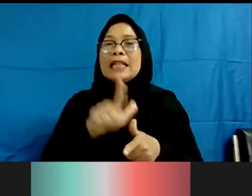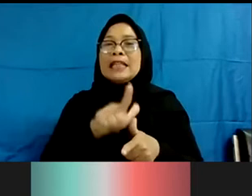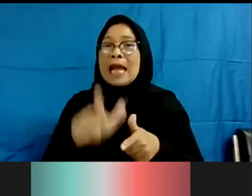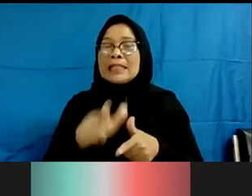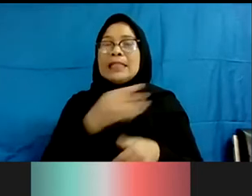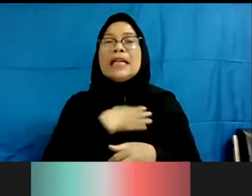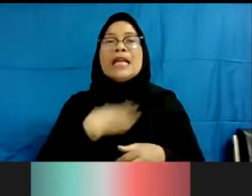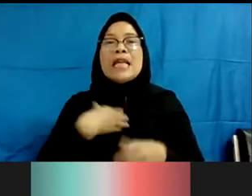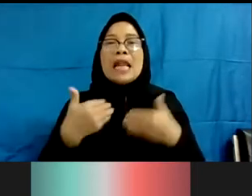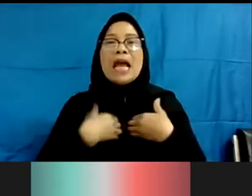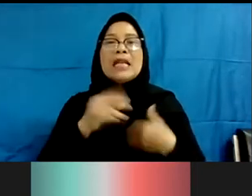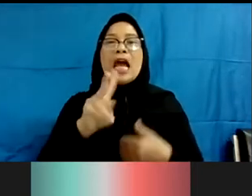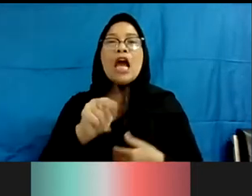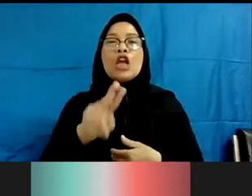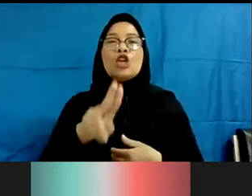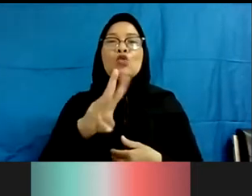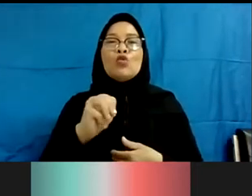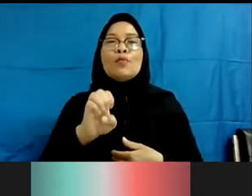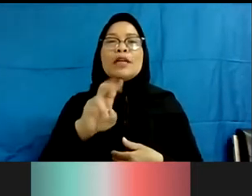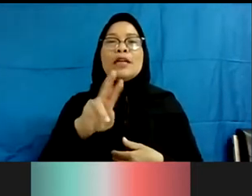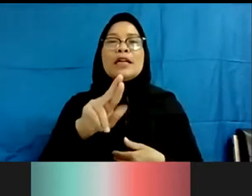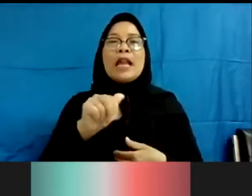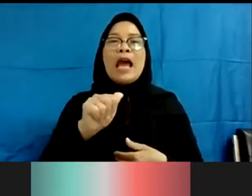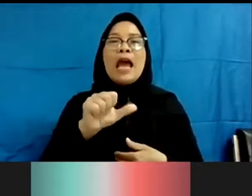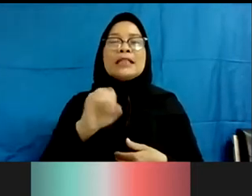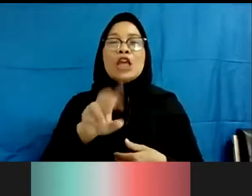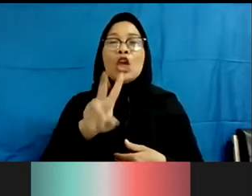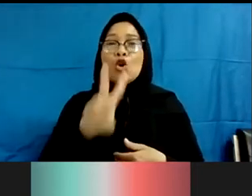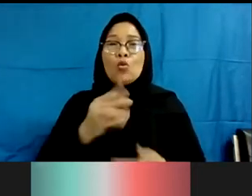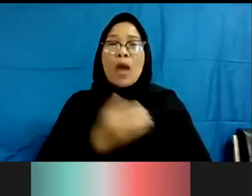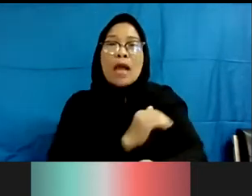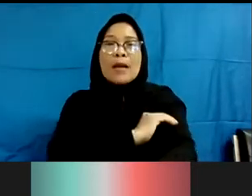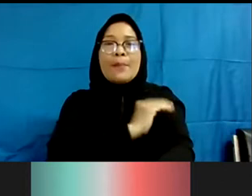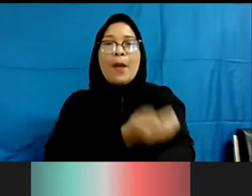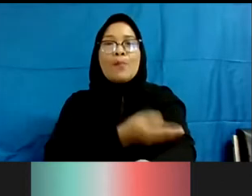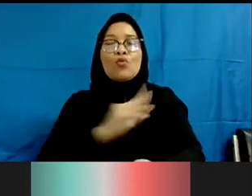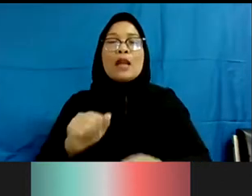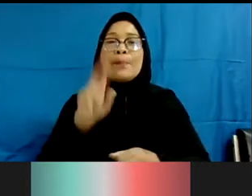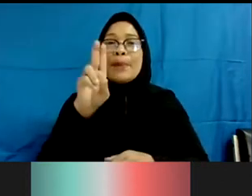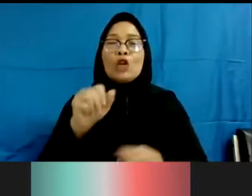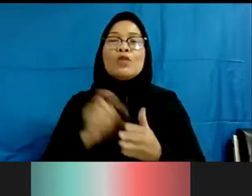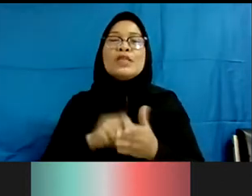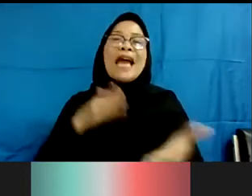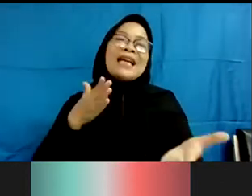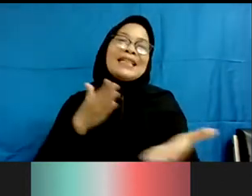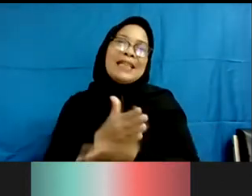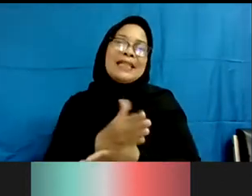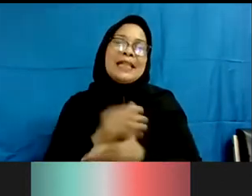Jadi bagaimana dua kemampuan itu, dua kemampuan dasar itu yang perlu diakses. Jadi siswa-siswa